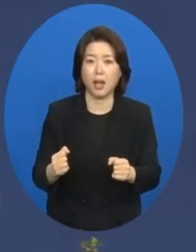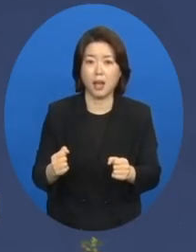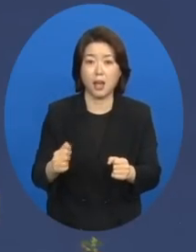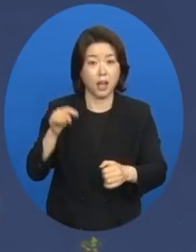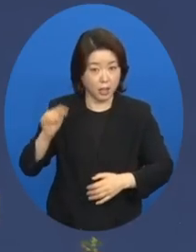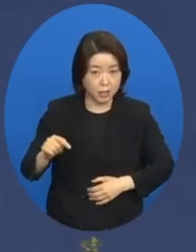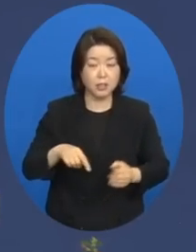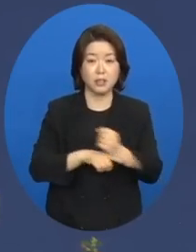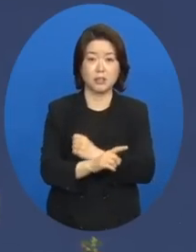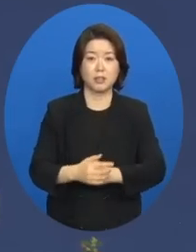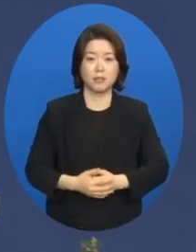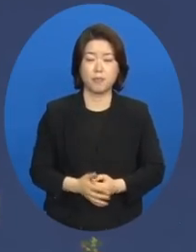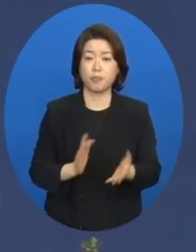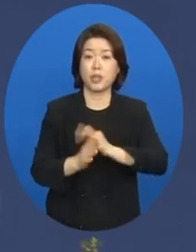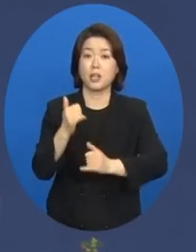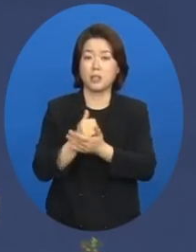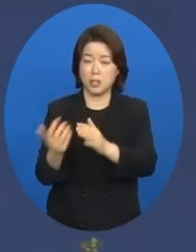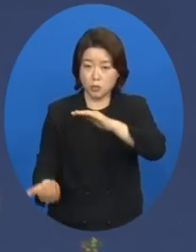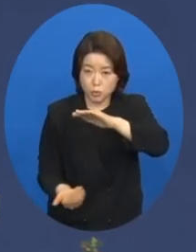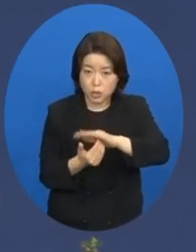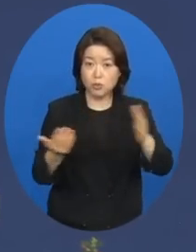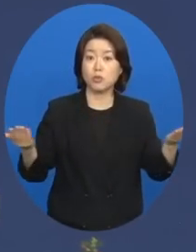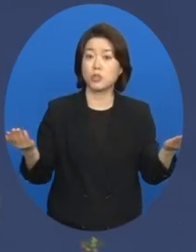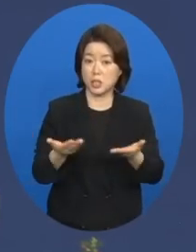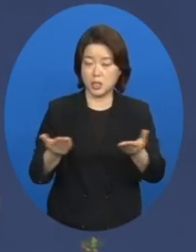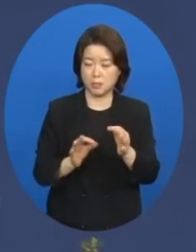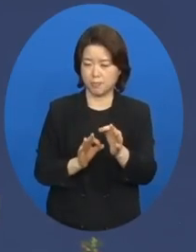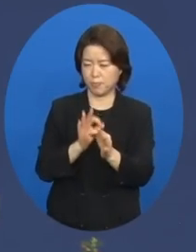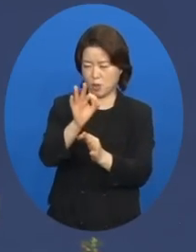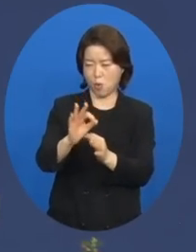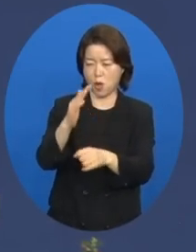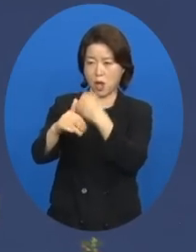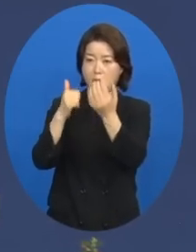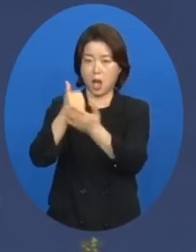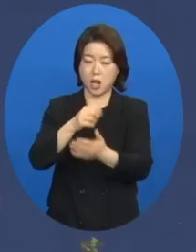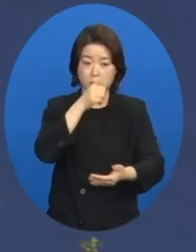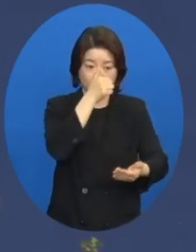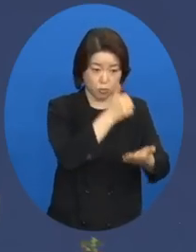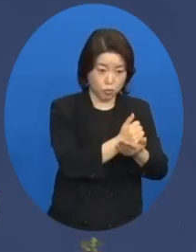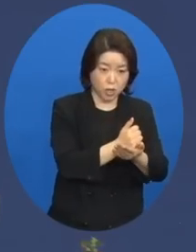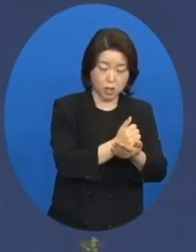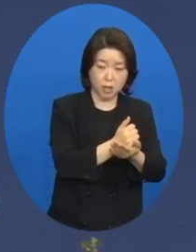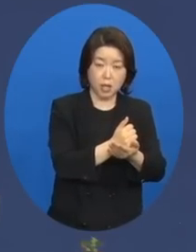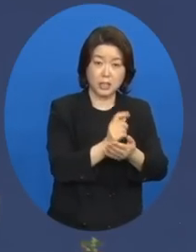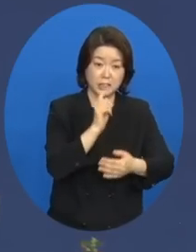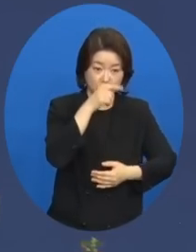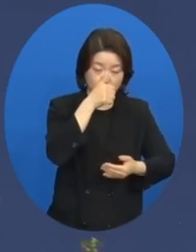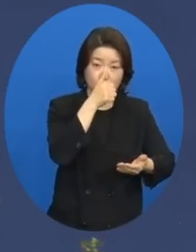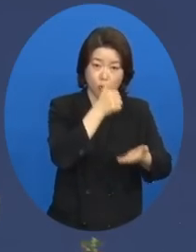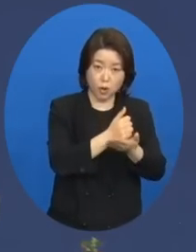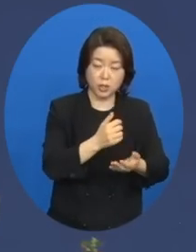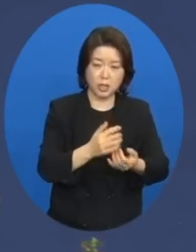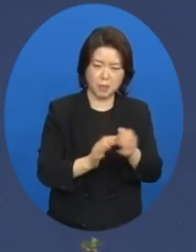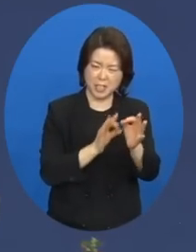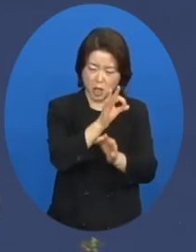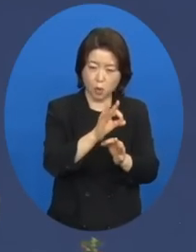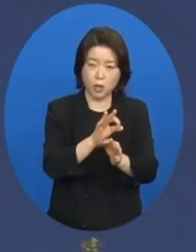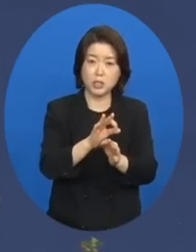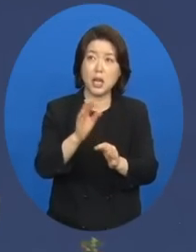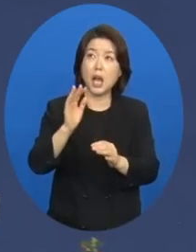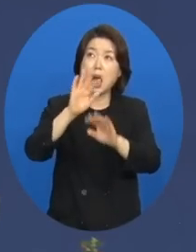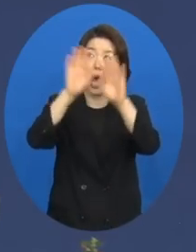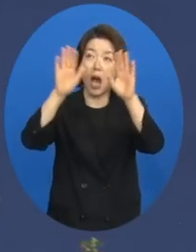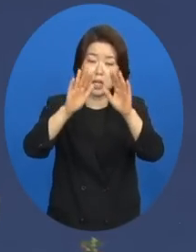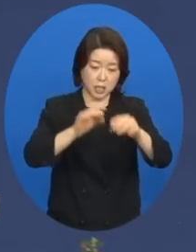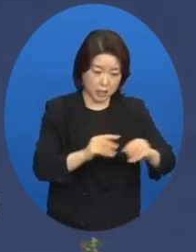하시다. 예수님이 이루신 일은 영원히 하나님과 죄로 말미암아 허물로 영원히 하늘과 땅이